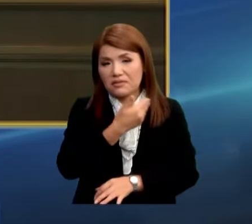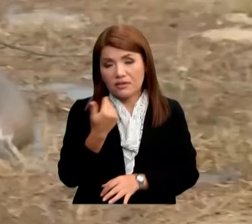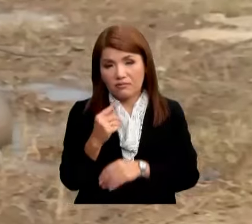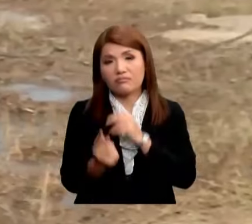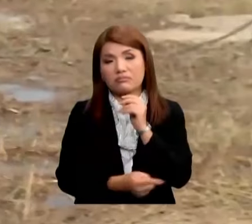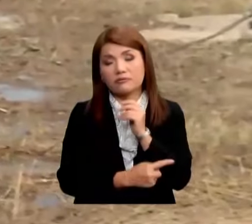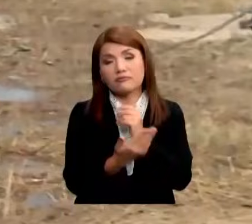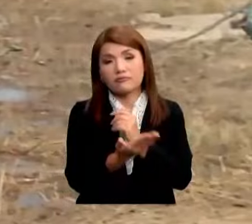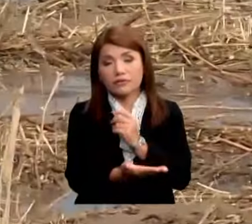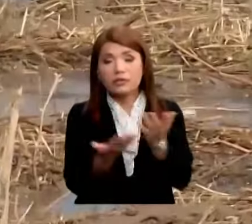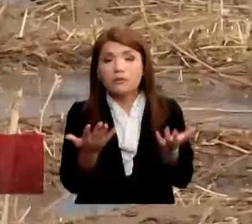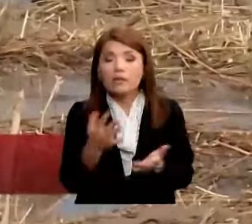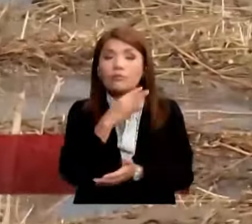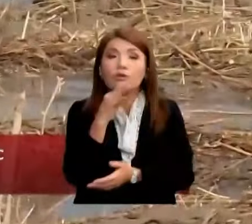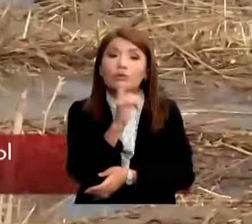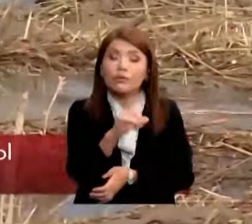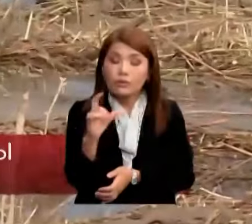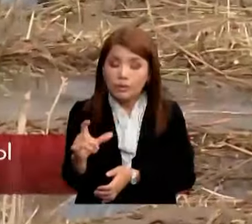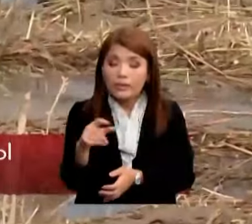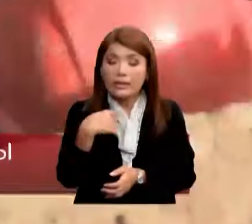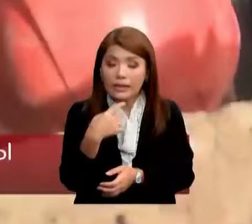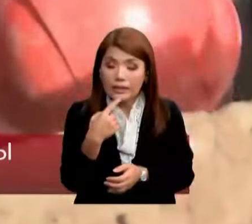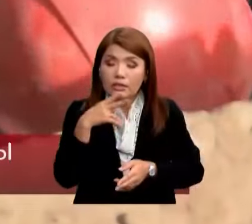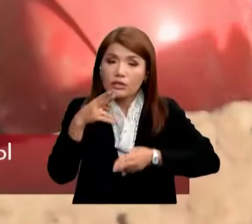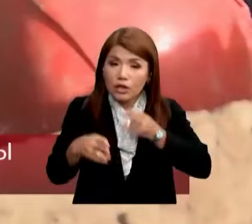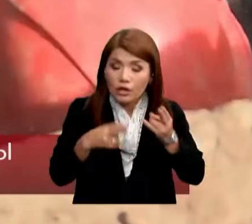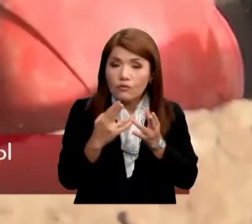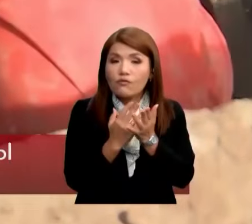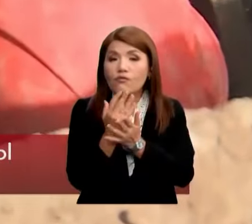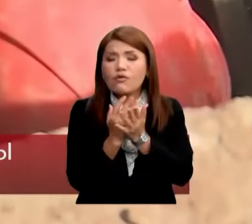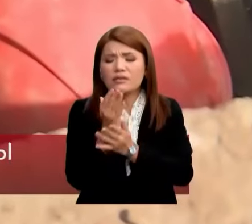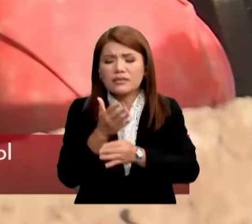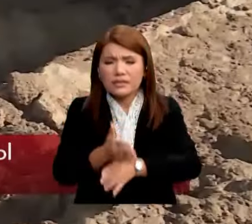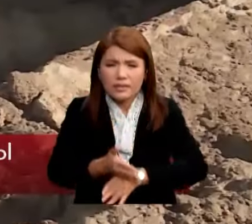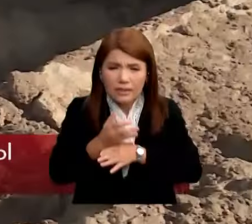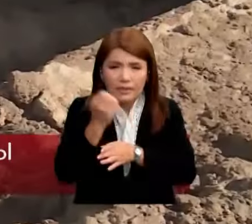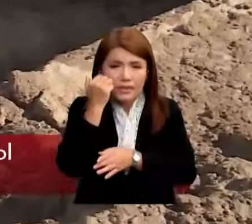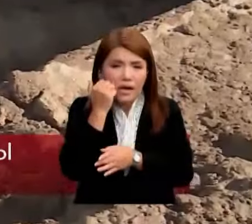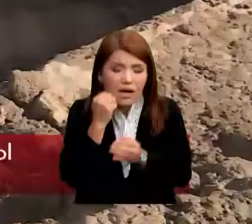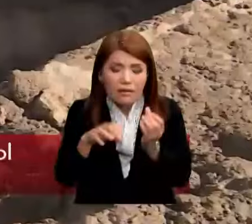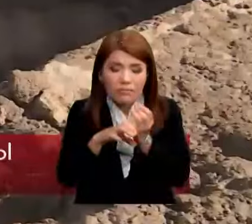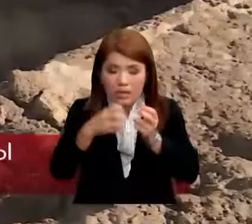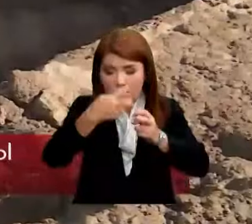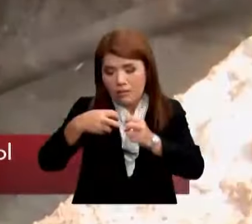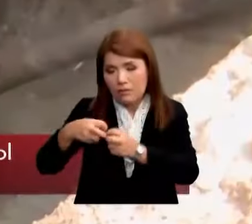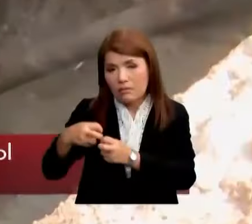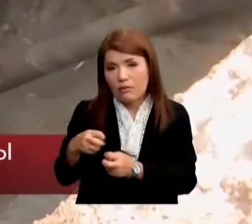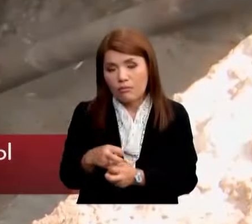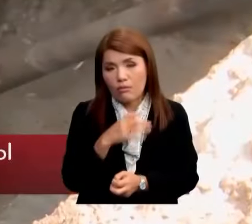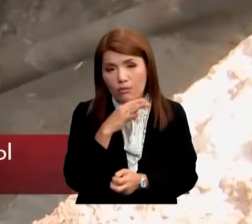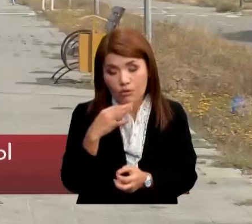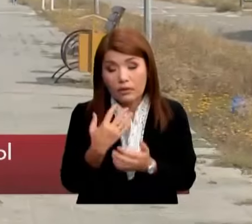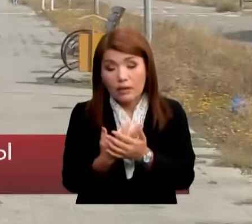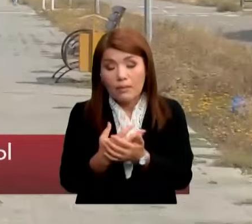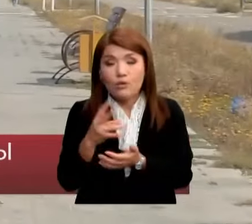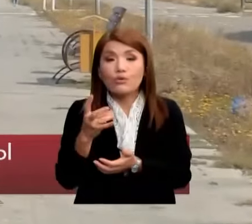Суле многие Казахстан по словам тся най из частые порывы к примеру из-за